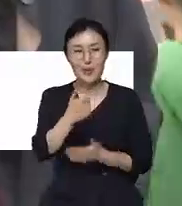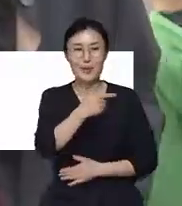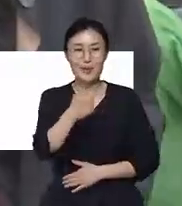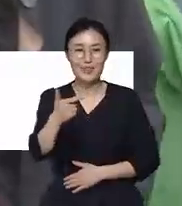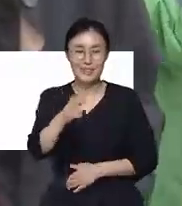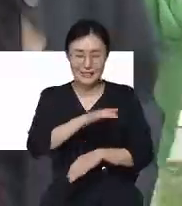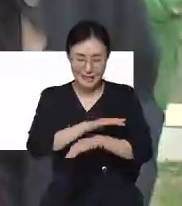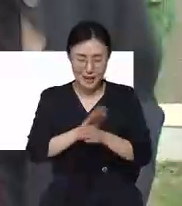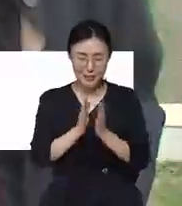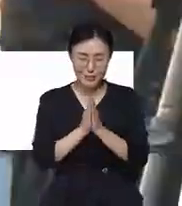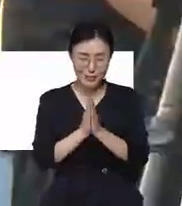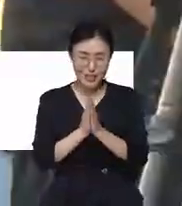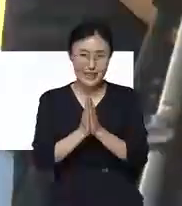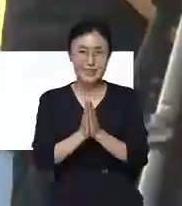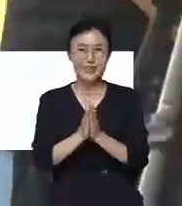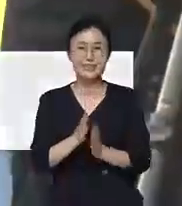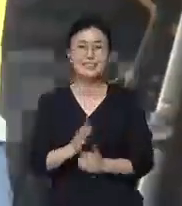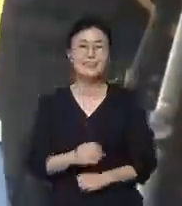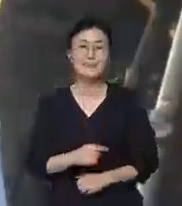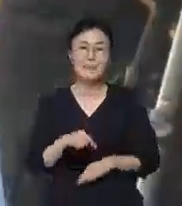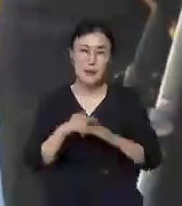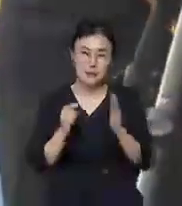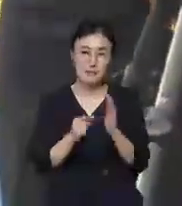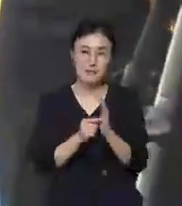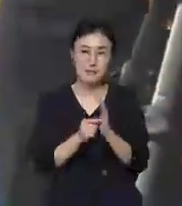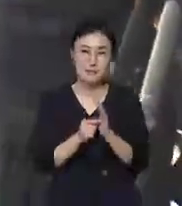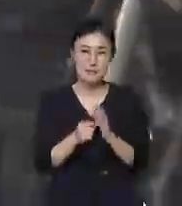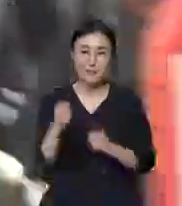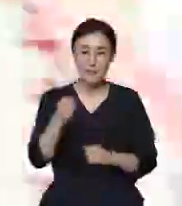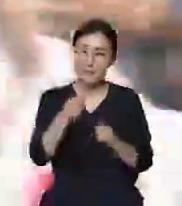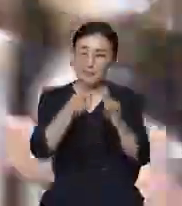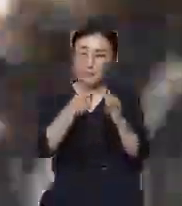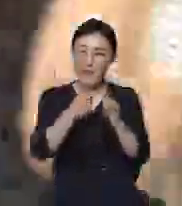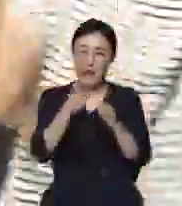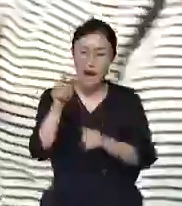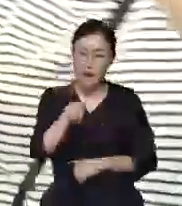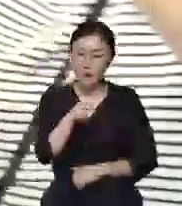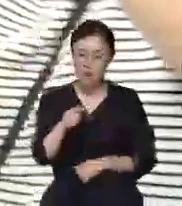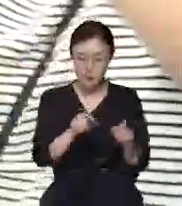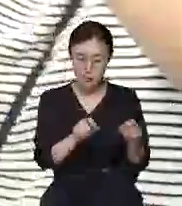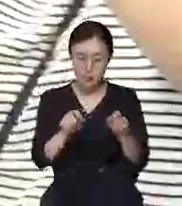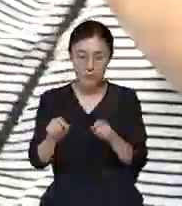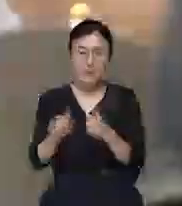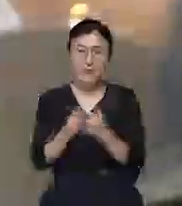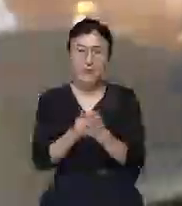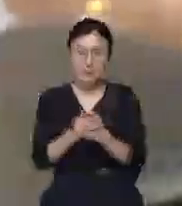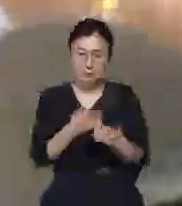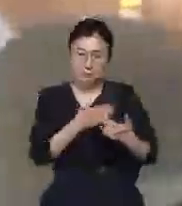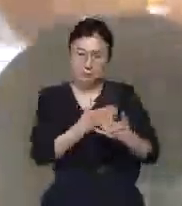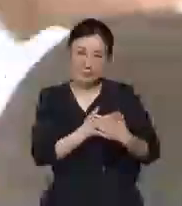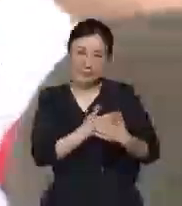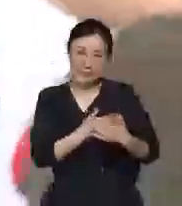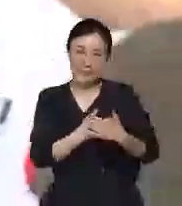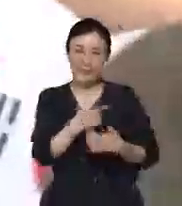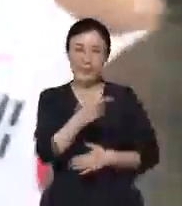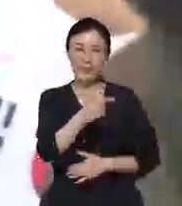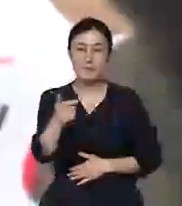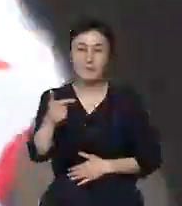잘 부탁해라고 했습니다. 앞서 한 차례 발사가 미뤄졌던 만큼 긴장감도 컸던